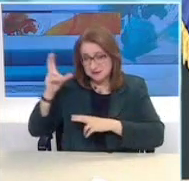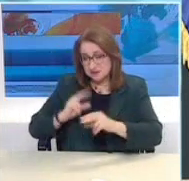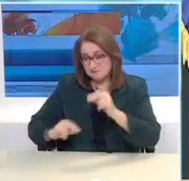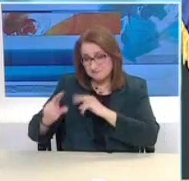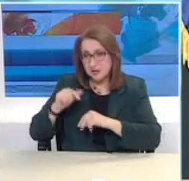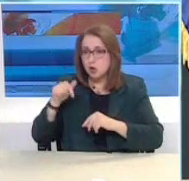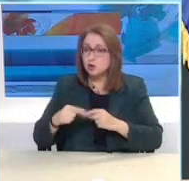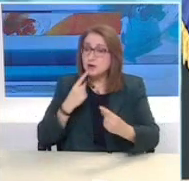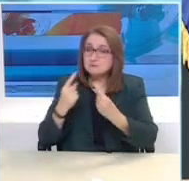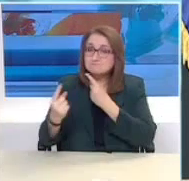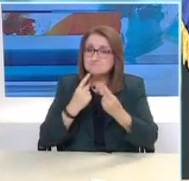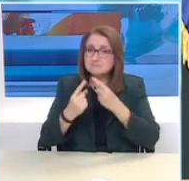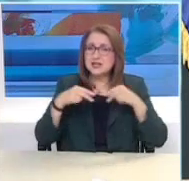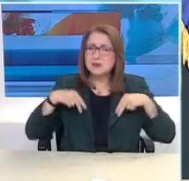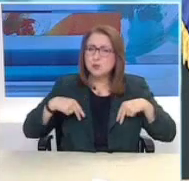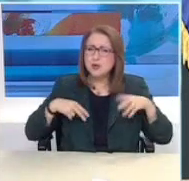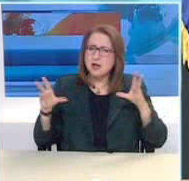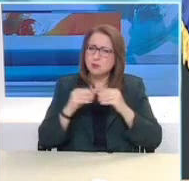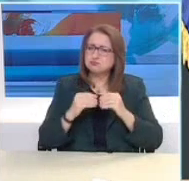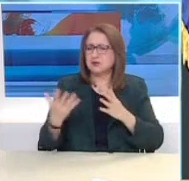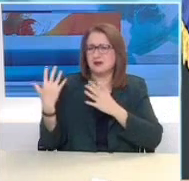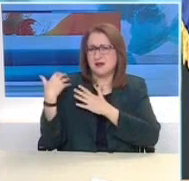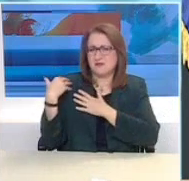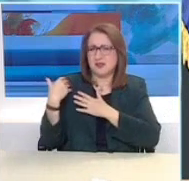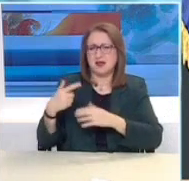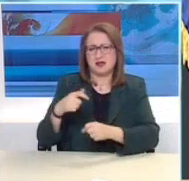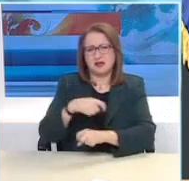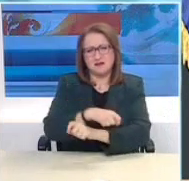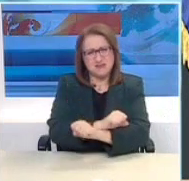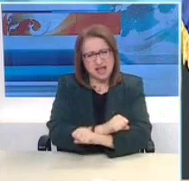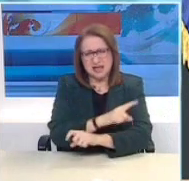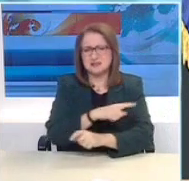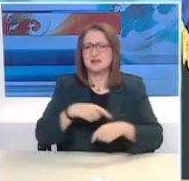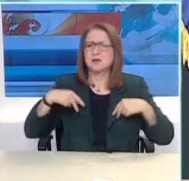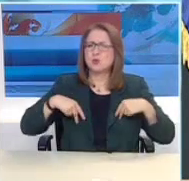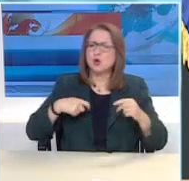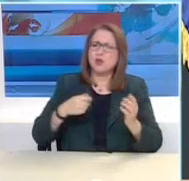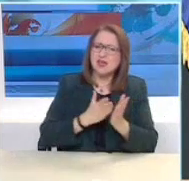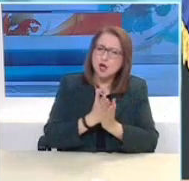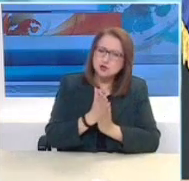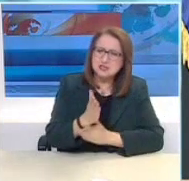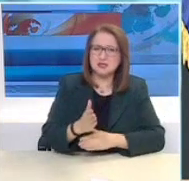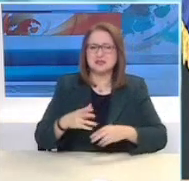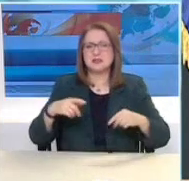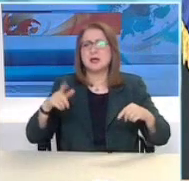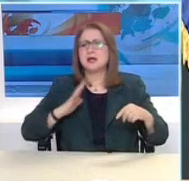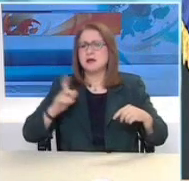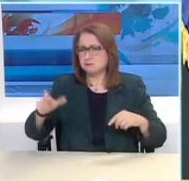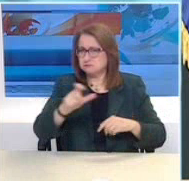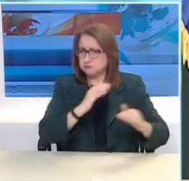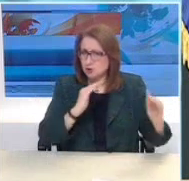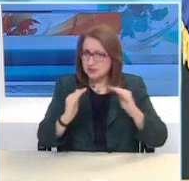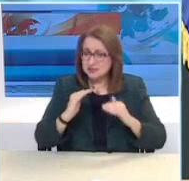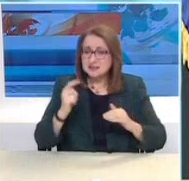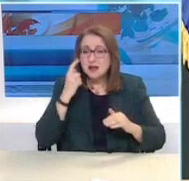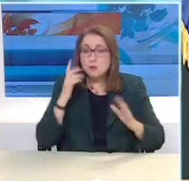με τους αρμόδιους φορείς και τα αρμόδια Υπουργεία, το Υπουργείο Δικαιοσύνης, το Υπουργείο Πολιτικής Προστασίας, ώστε να βρεθεί λύση